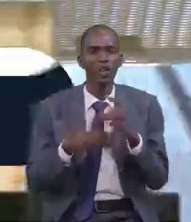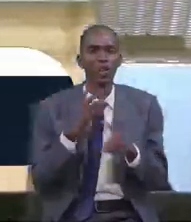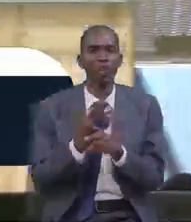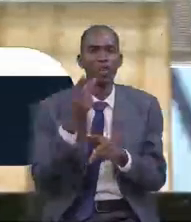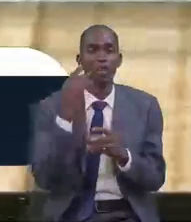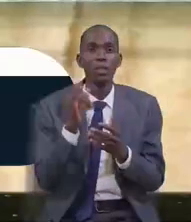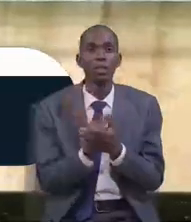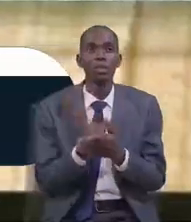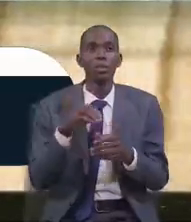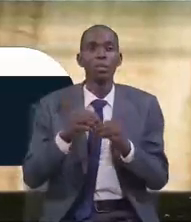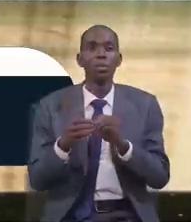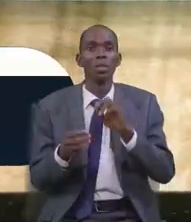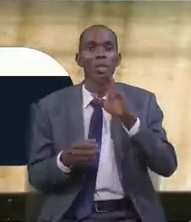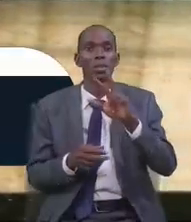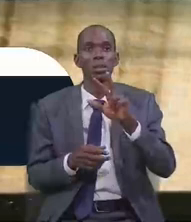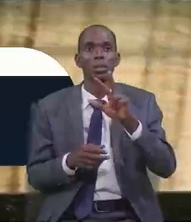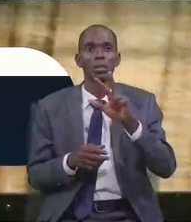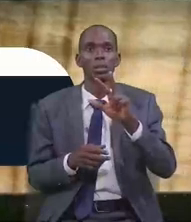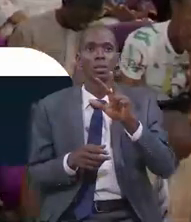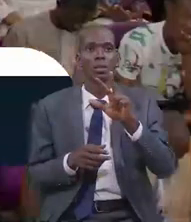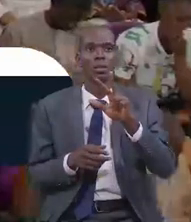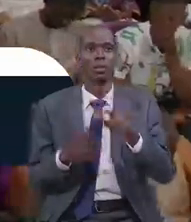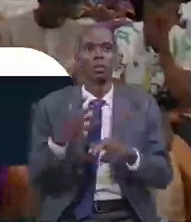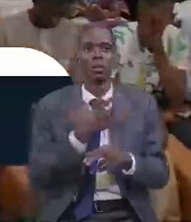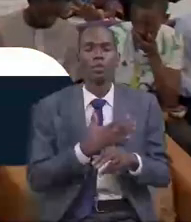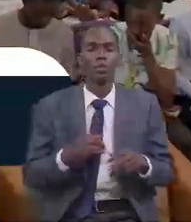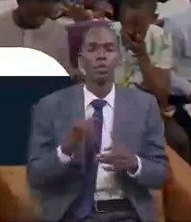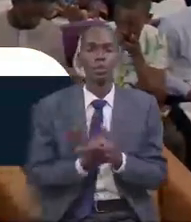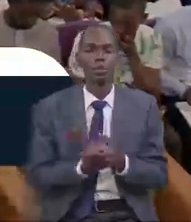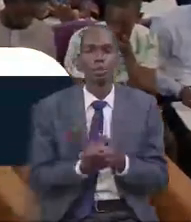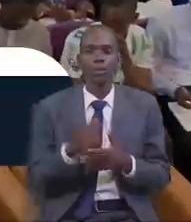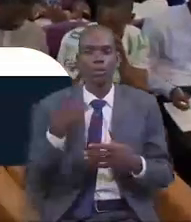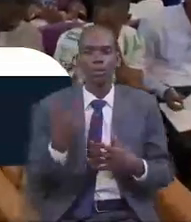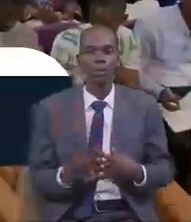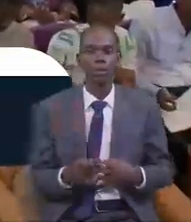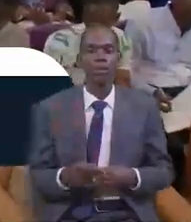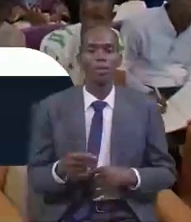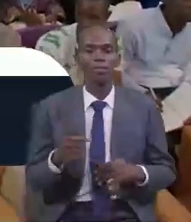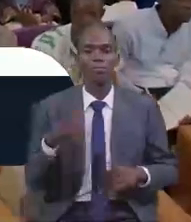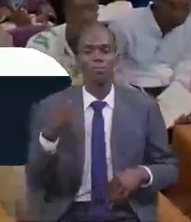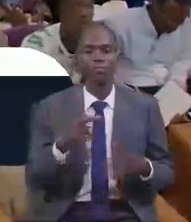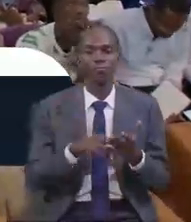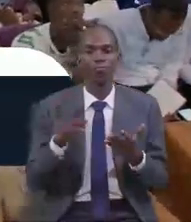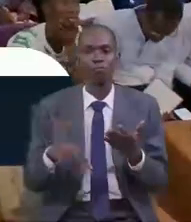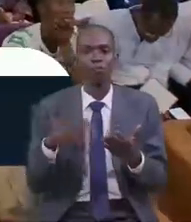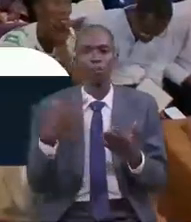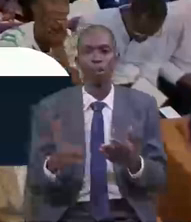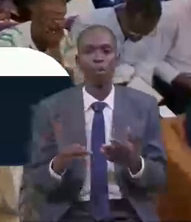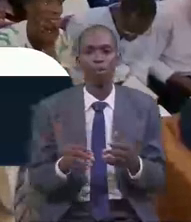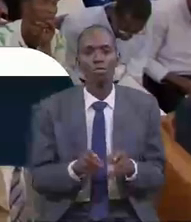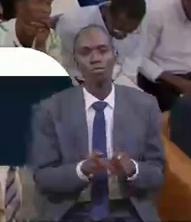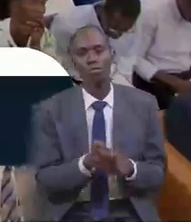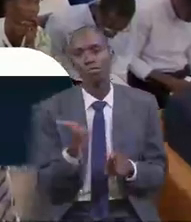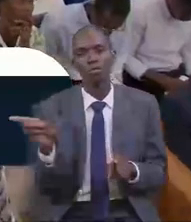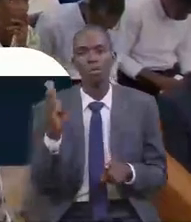voir la conséquence d'égarement par les Nazaréens nonchalants. Nous allons